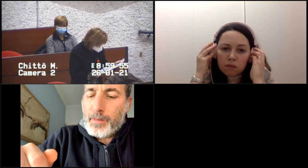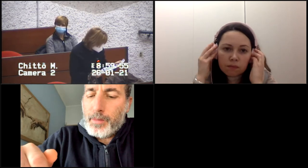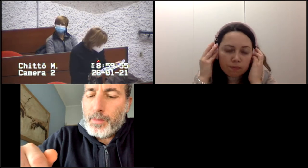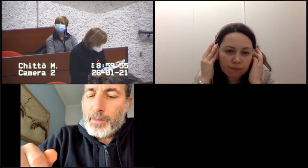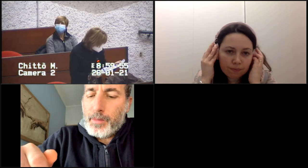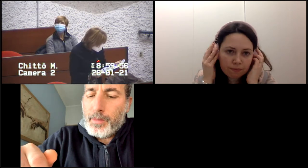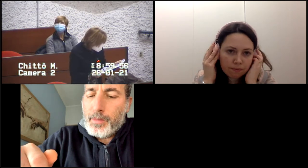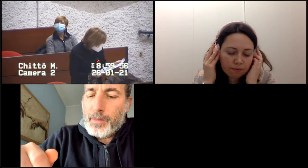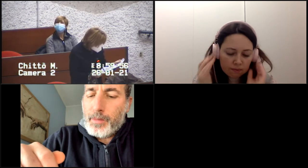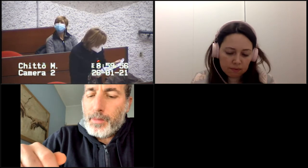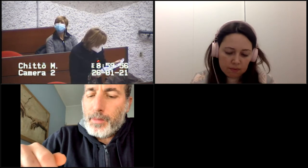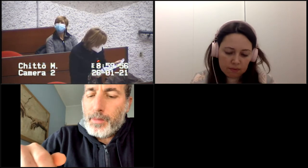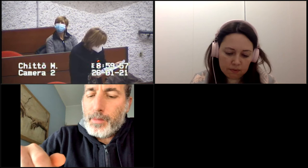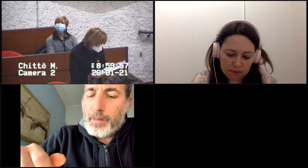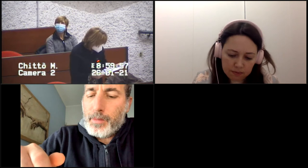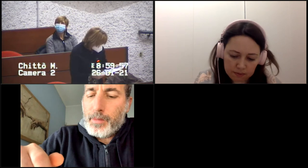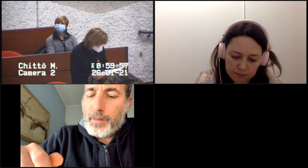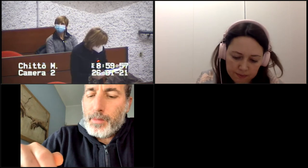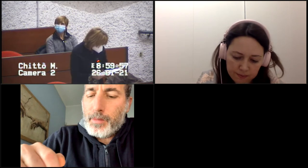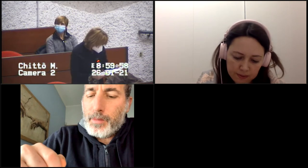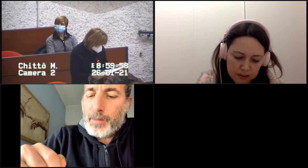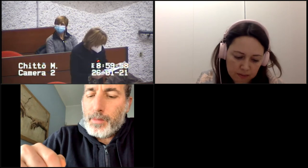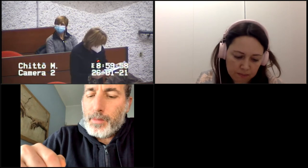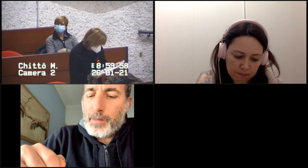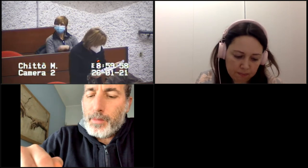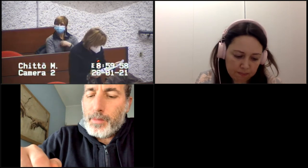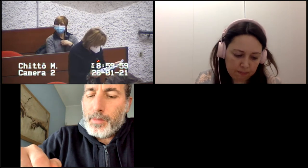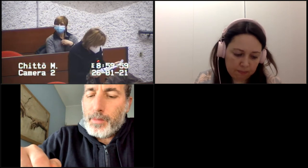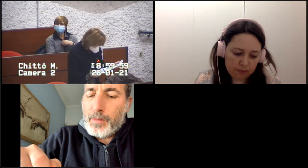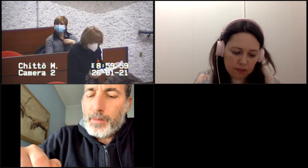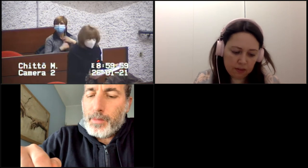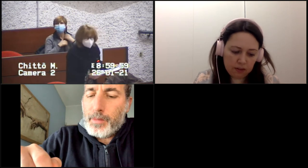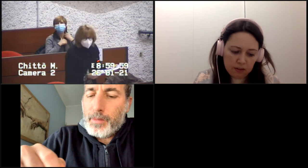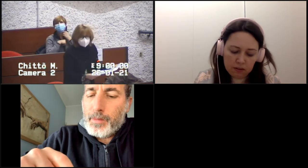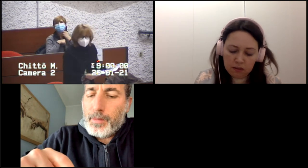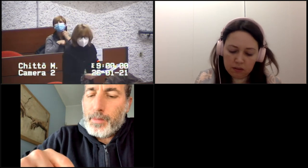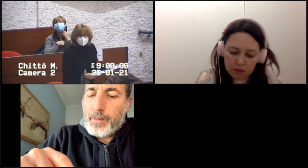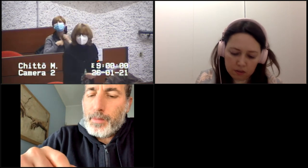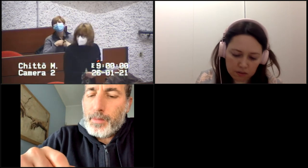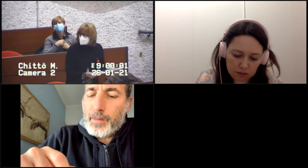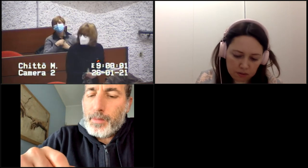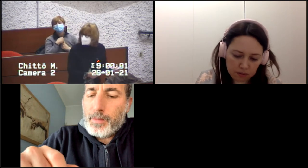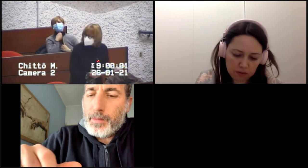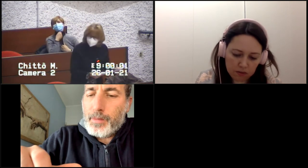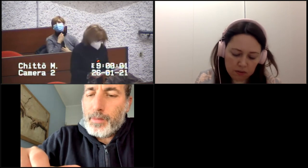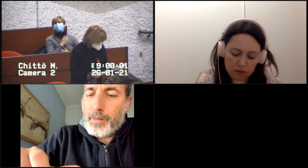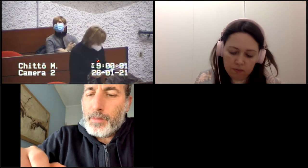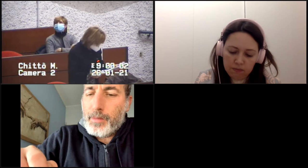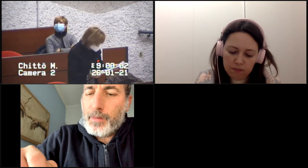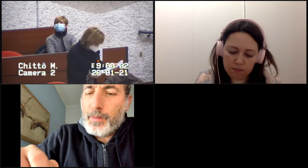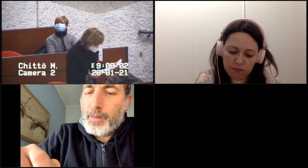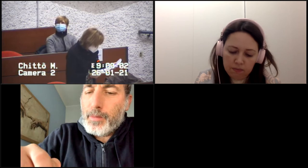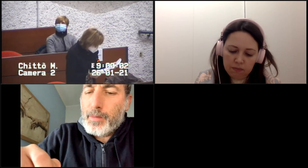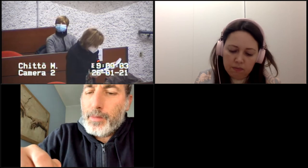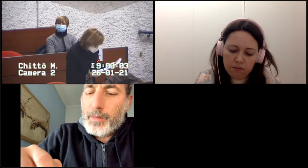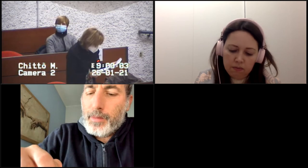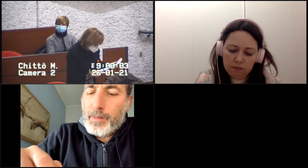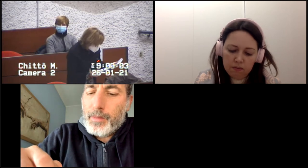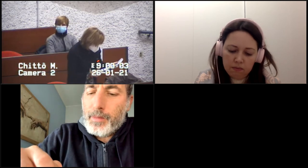in previsione, rischierebbe di risultare lesiva dei diritti propri della programmazione territoriale. Vero, assolutamente vero.